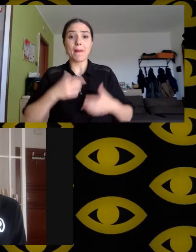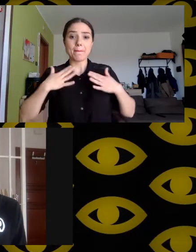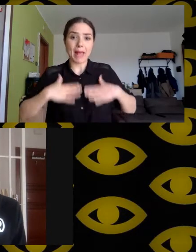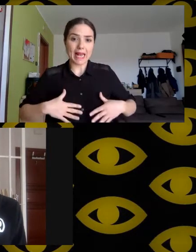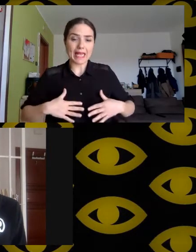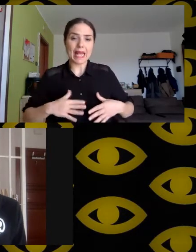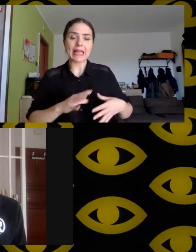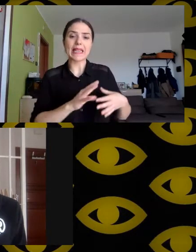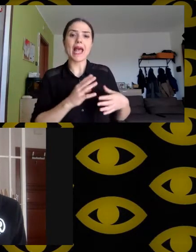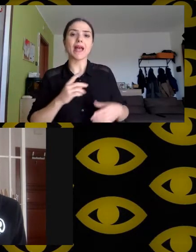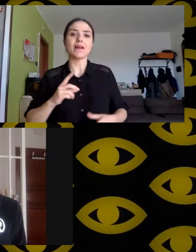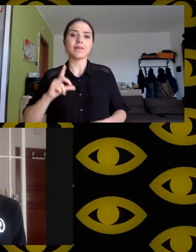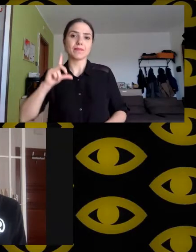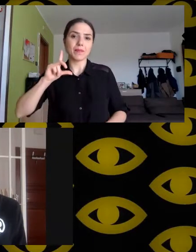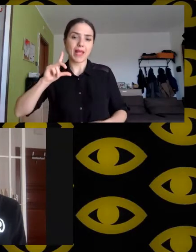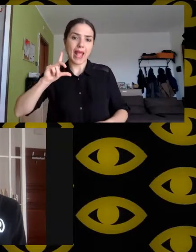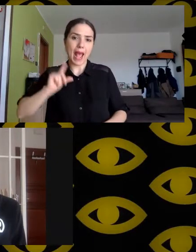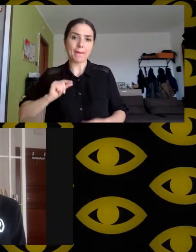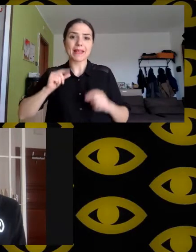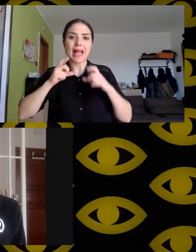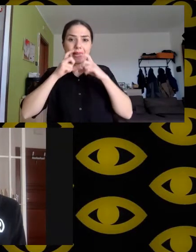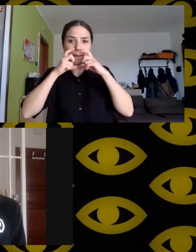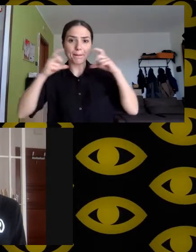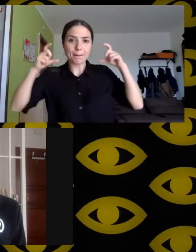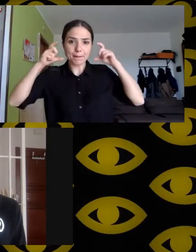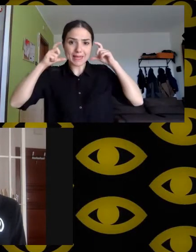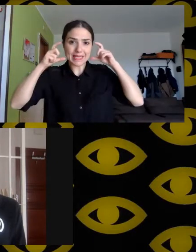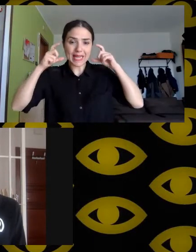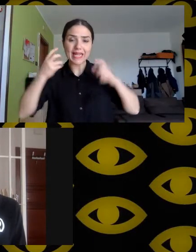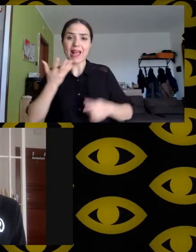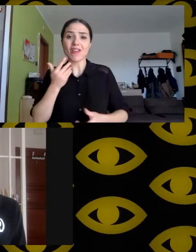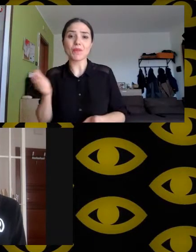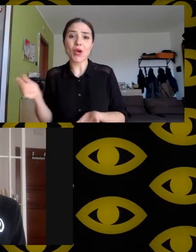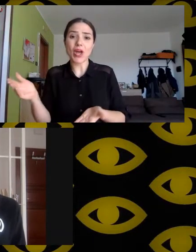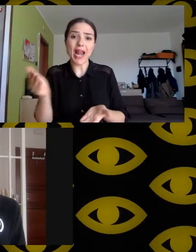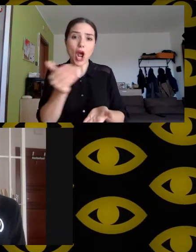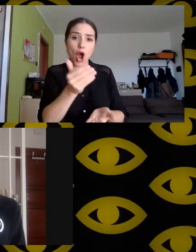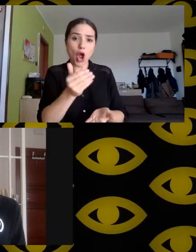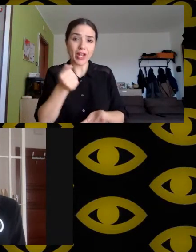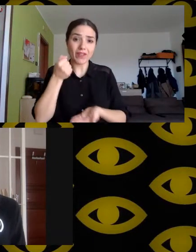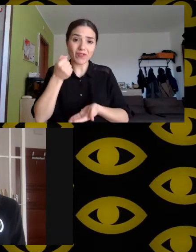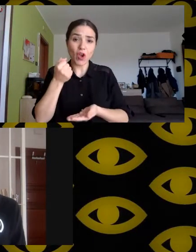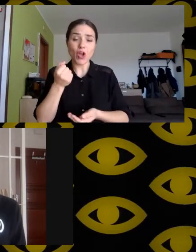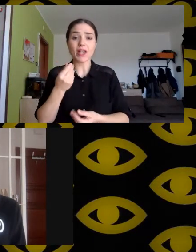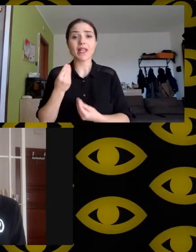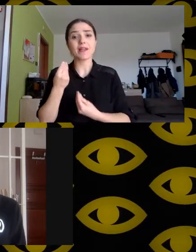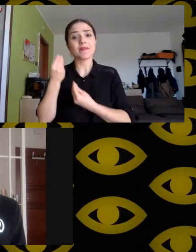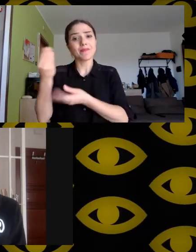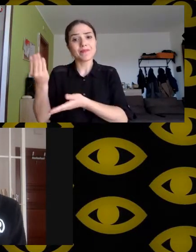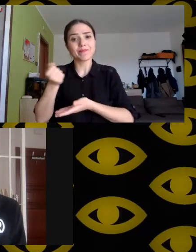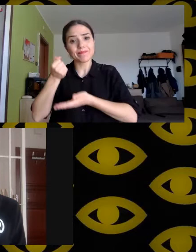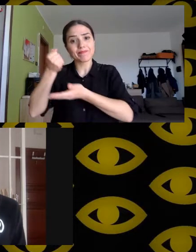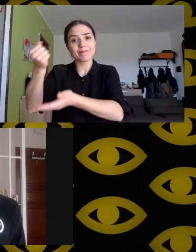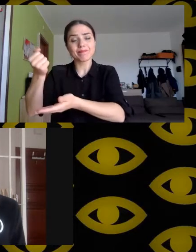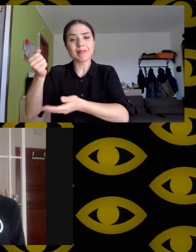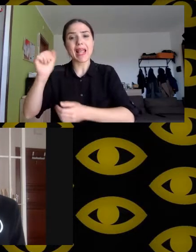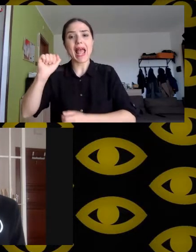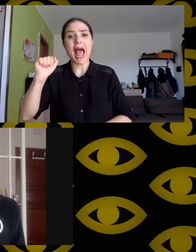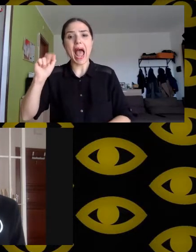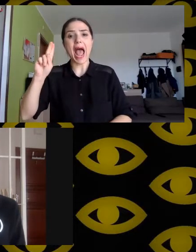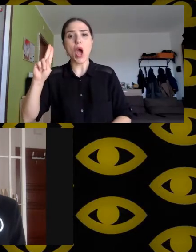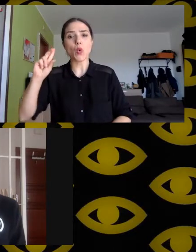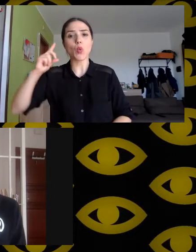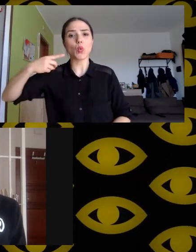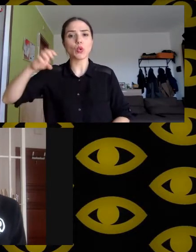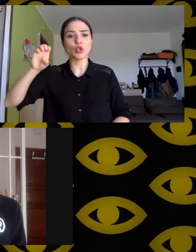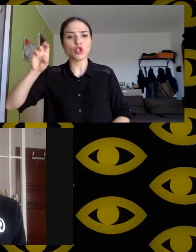vogliamo raccogliere i fondi per darli ad Hauser, che è un'associazione che fa soprattutto assistenza